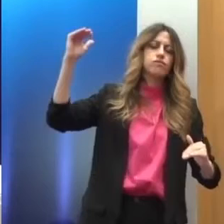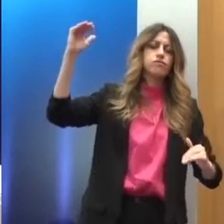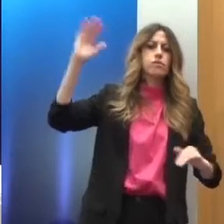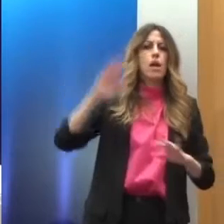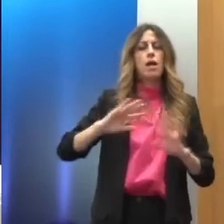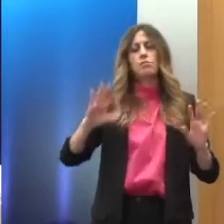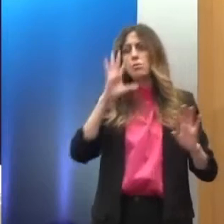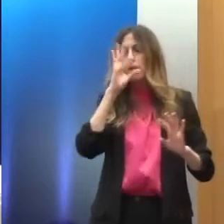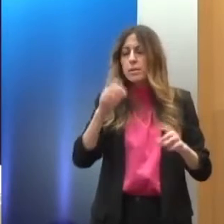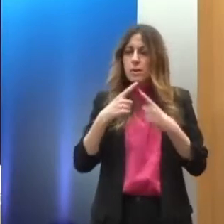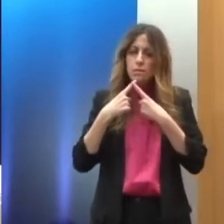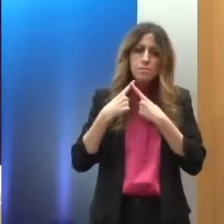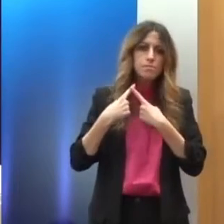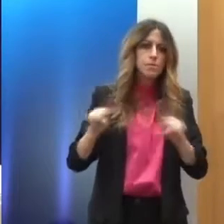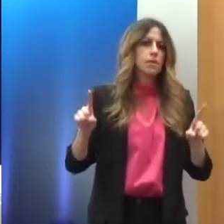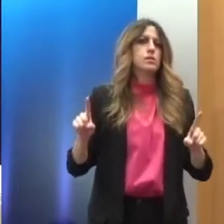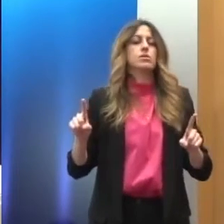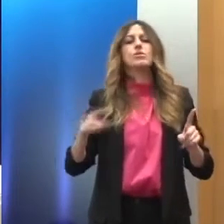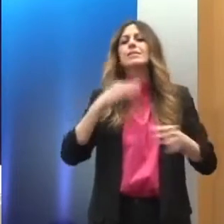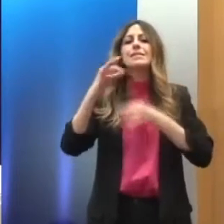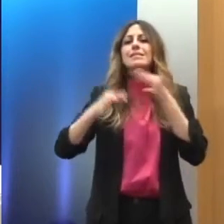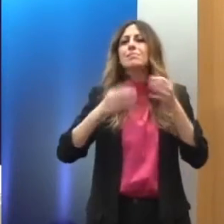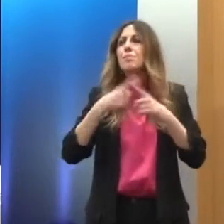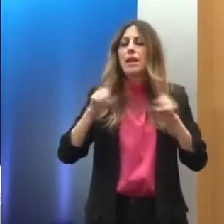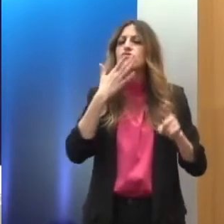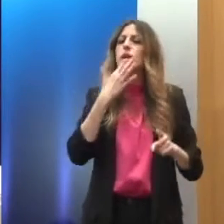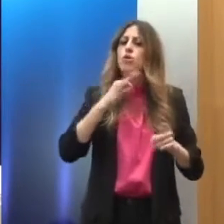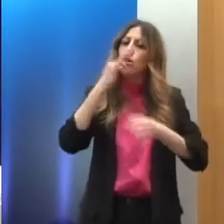αντίφαση. Και θα εξηγηθώ.